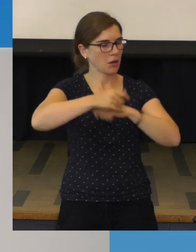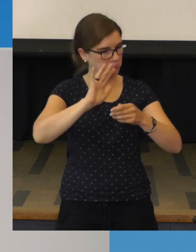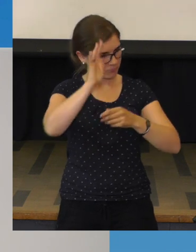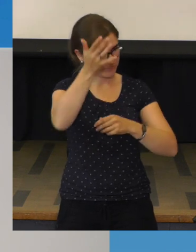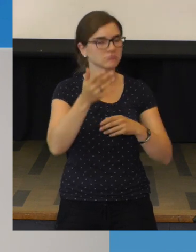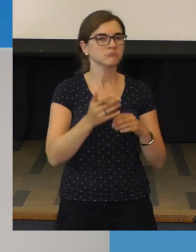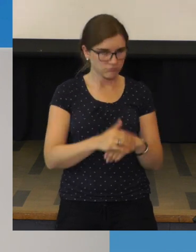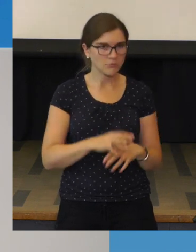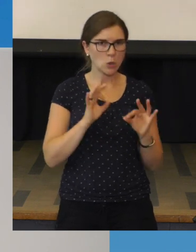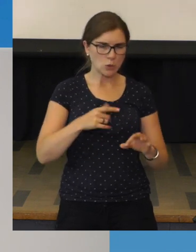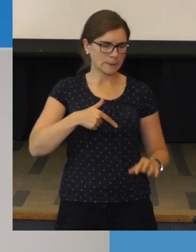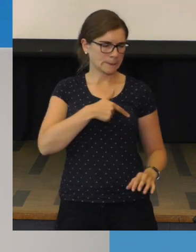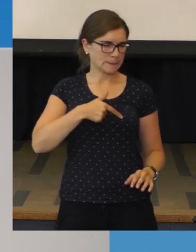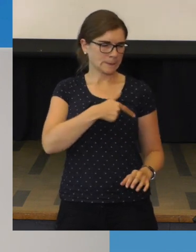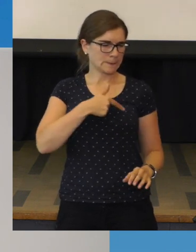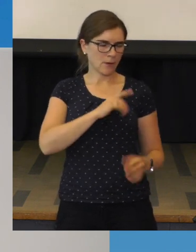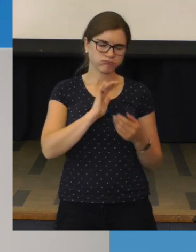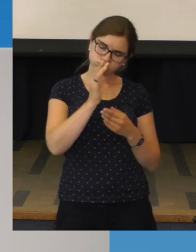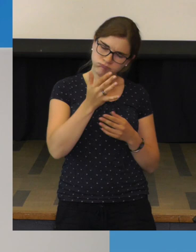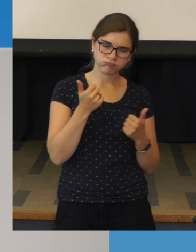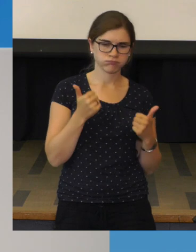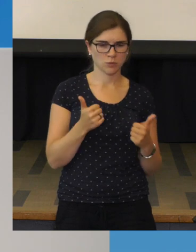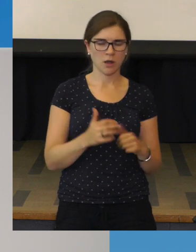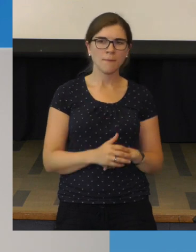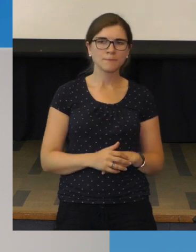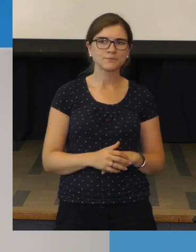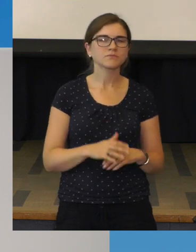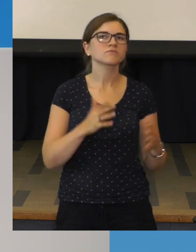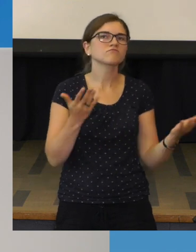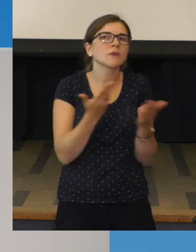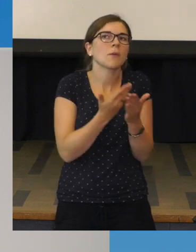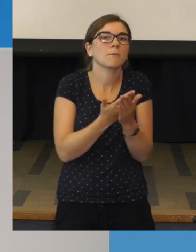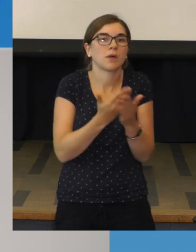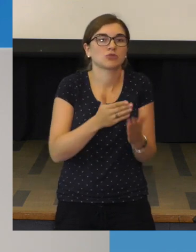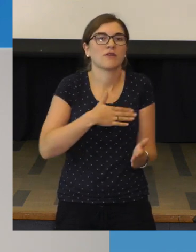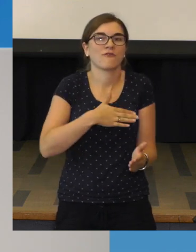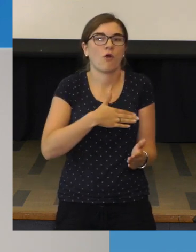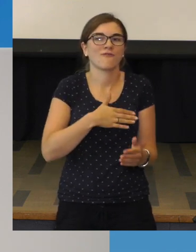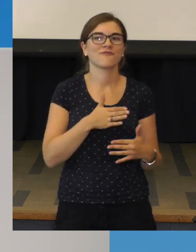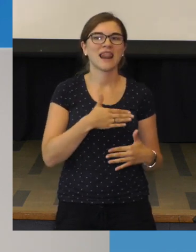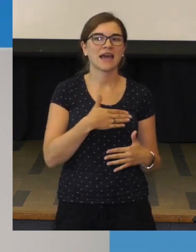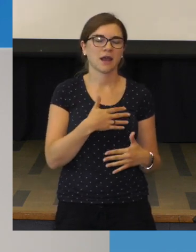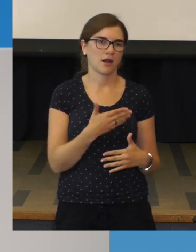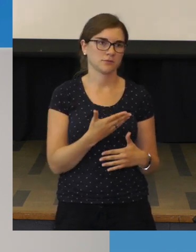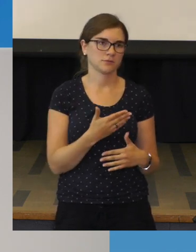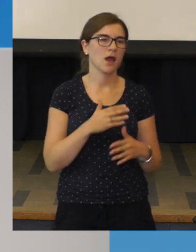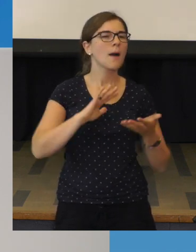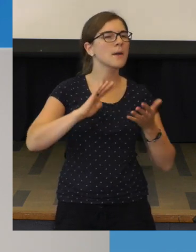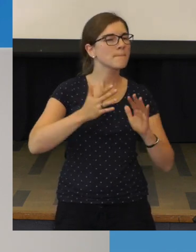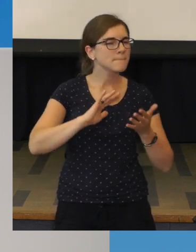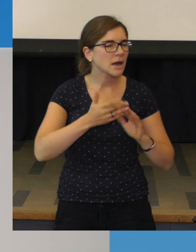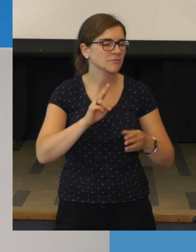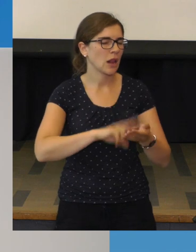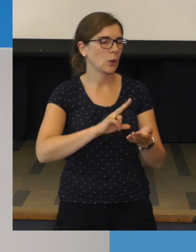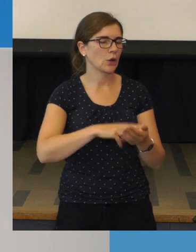sehr gut abladieren kann, wo die Ablation sehr große Erfolgschancen hat, zum Beispiel das Vorhofflattern. Es gibt aber auch sehr komplexe